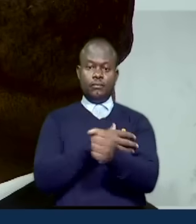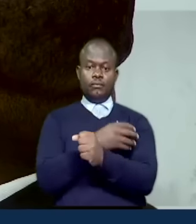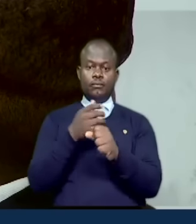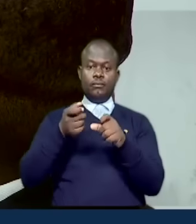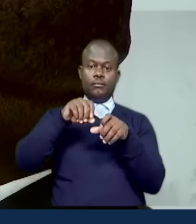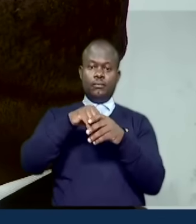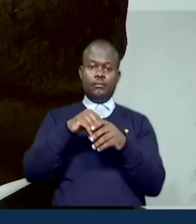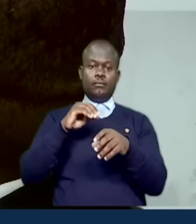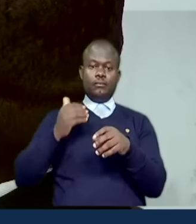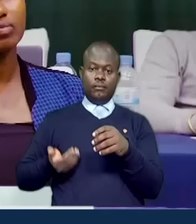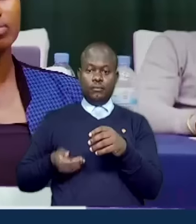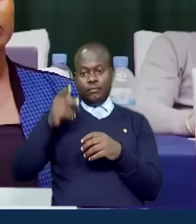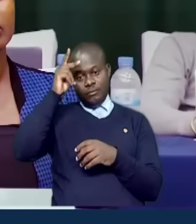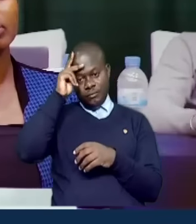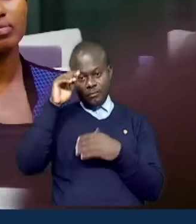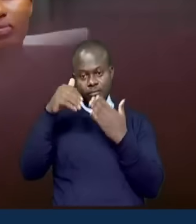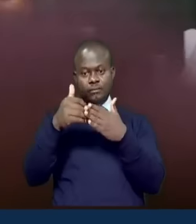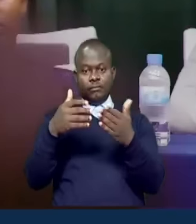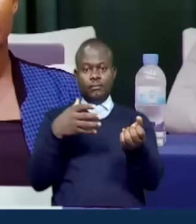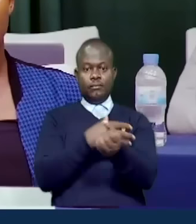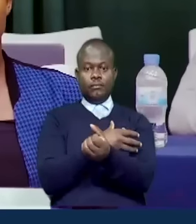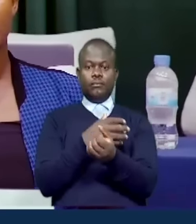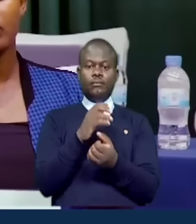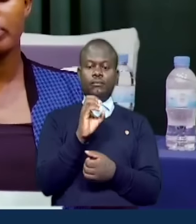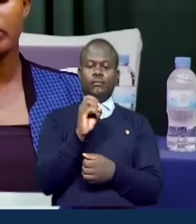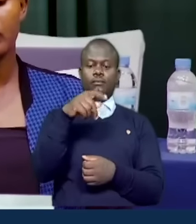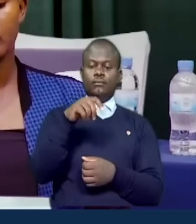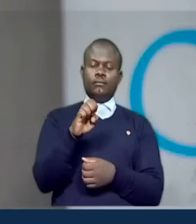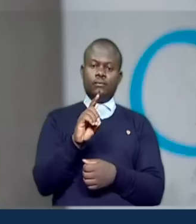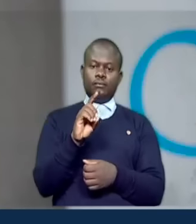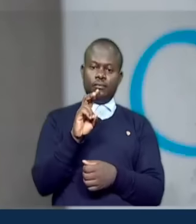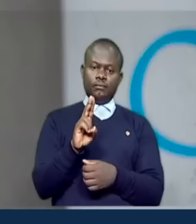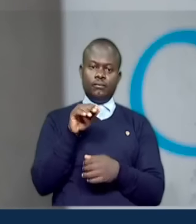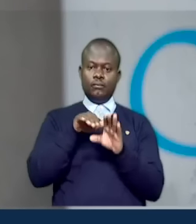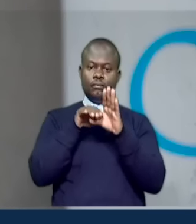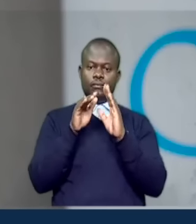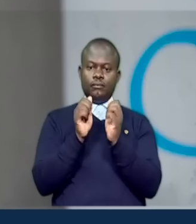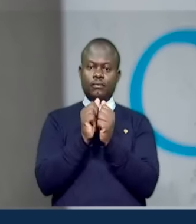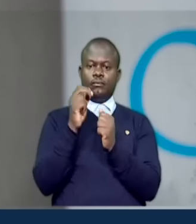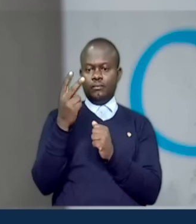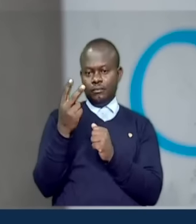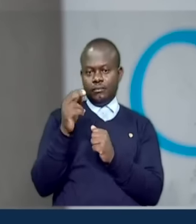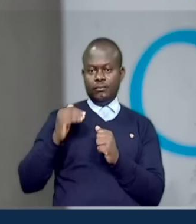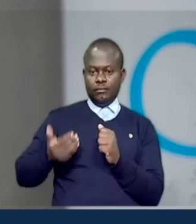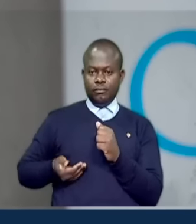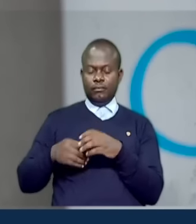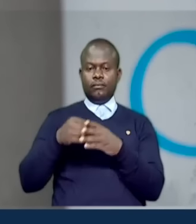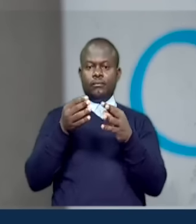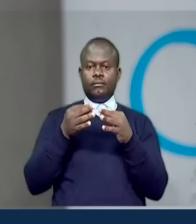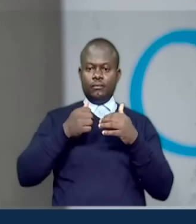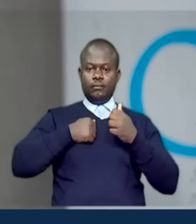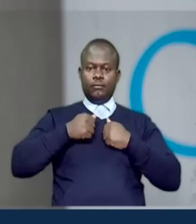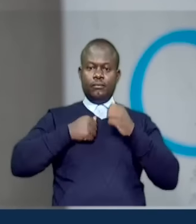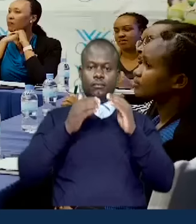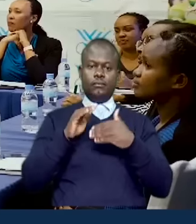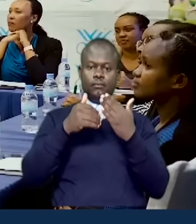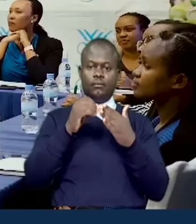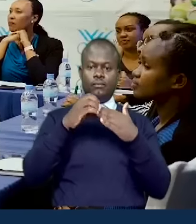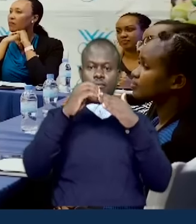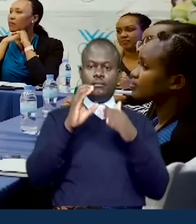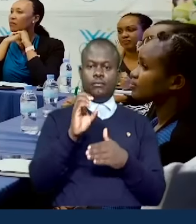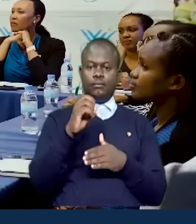abagore ubumenyi n'ubushobozi. COPEDU PLC yabaye umunyamuryango wa 12 wa Women in Finance Rwanda. Umuyobozi wa